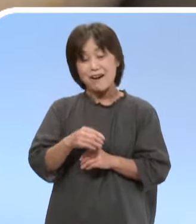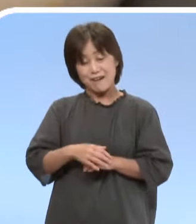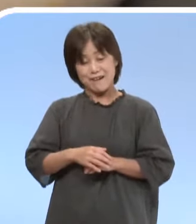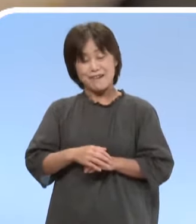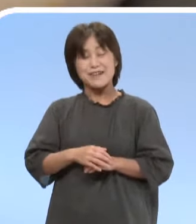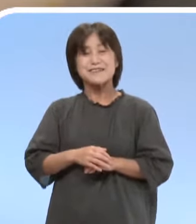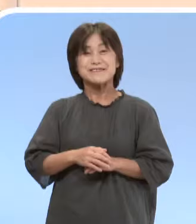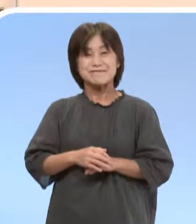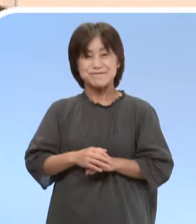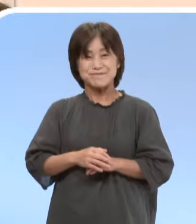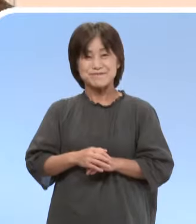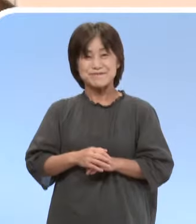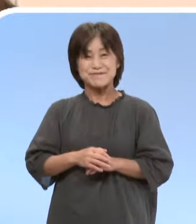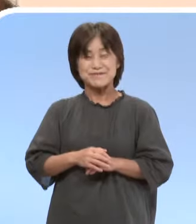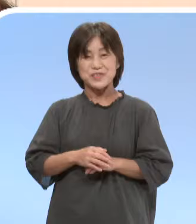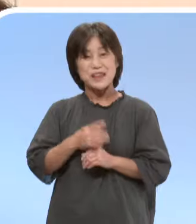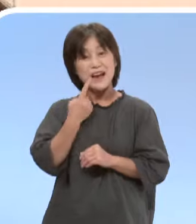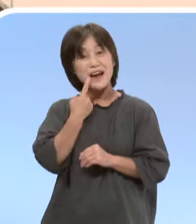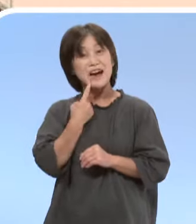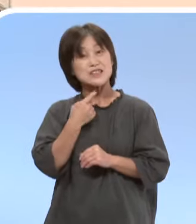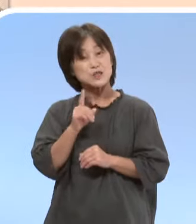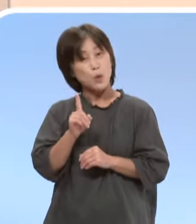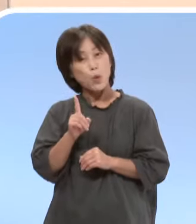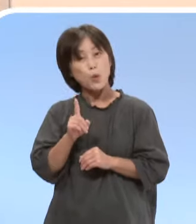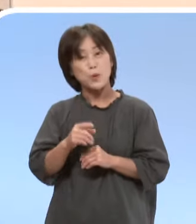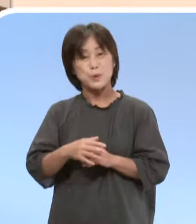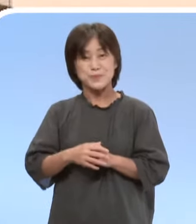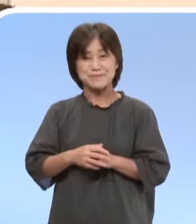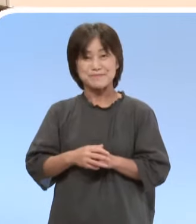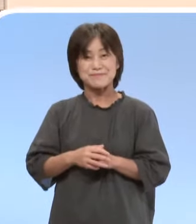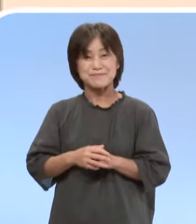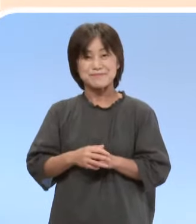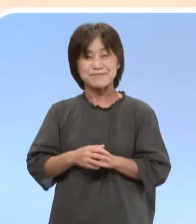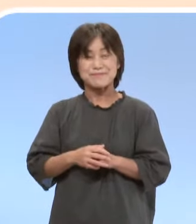がるんですね。 さてそのお味は。